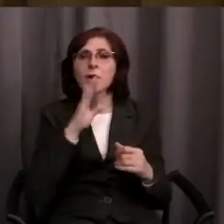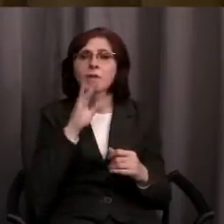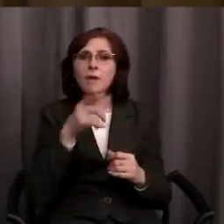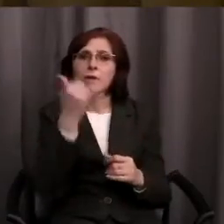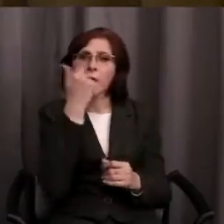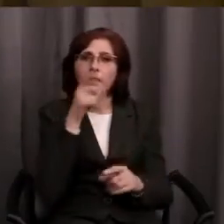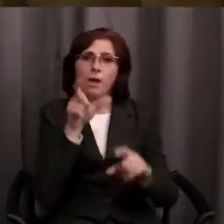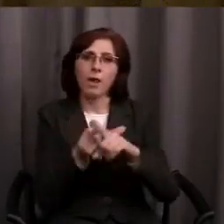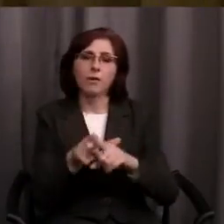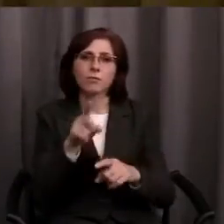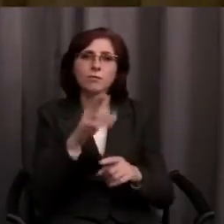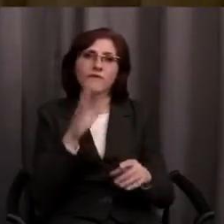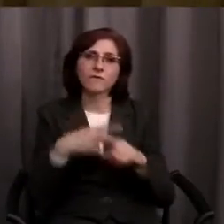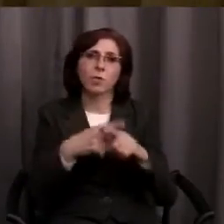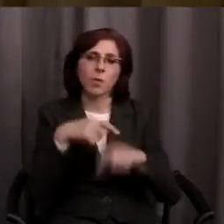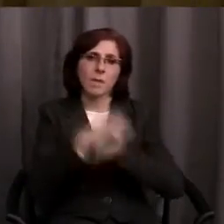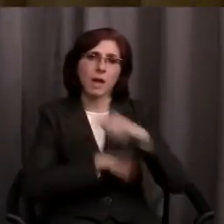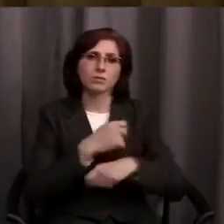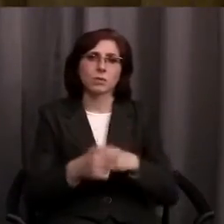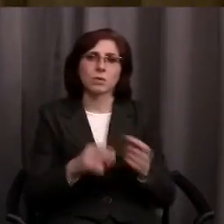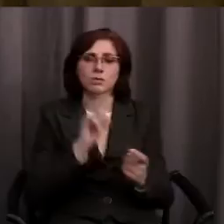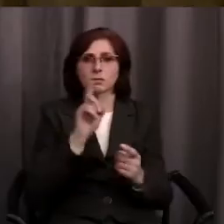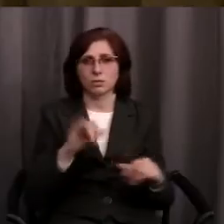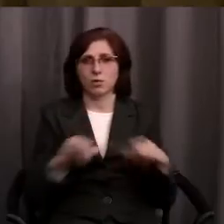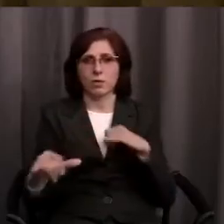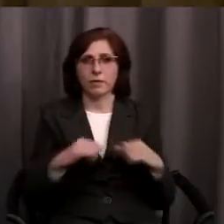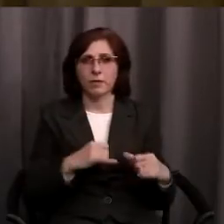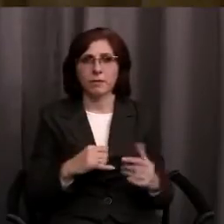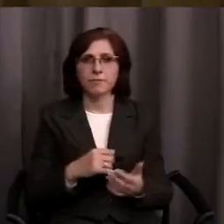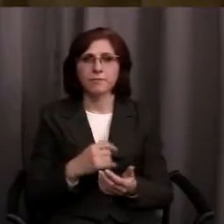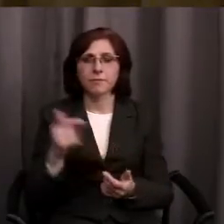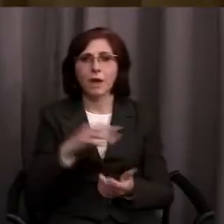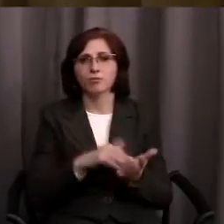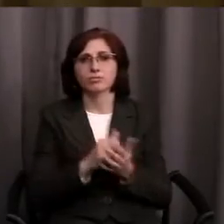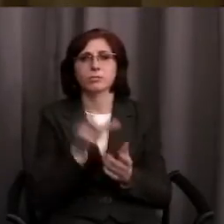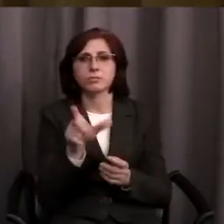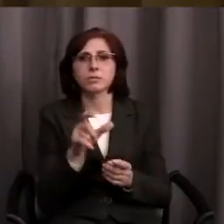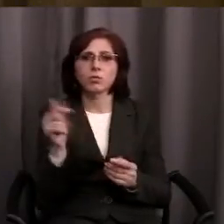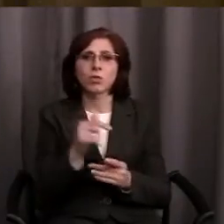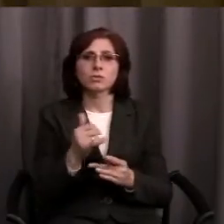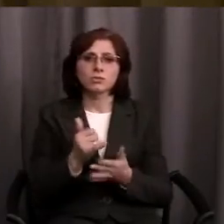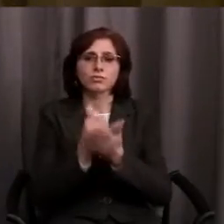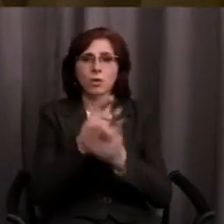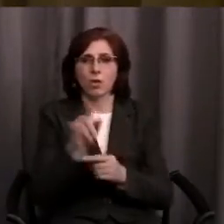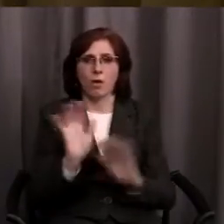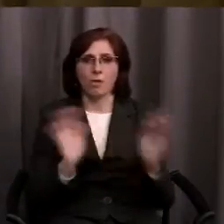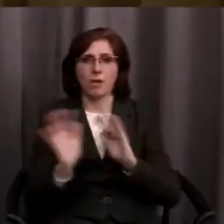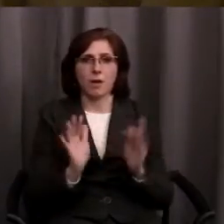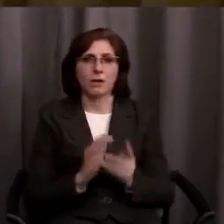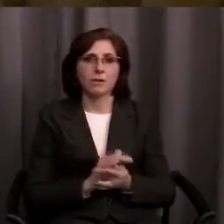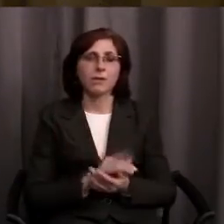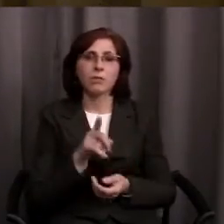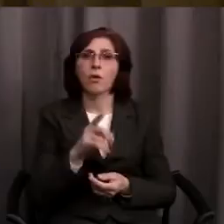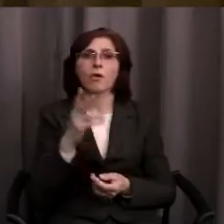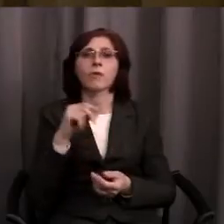elementu, który współpracuje z rządem w zakresie zapewnienia tej opieki. Żeby to